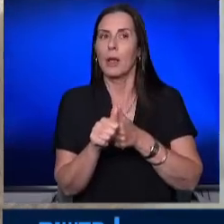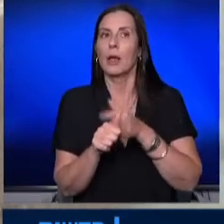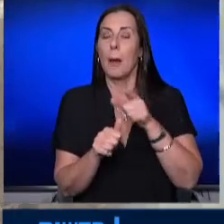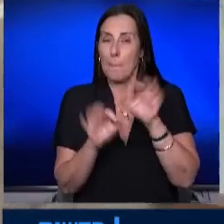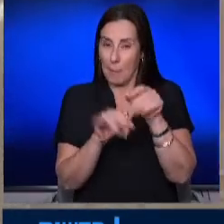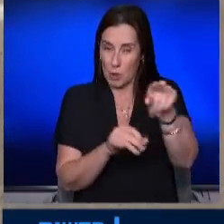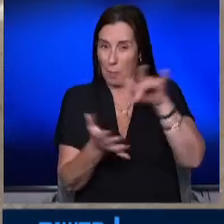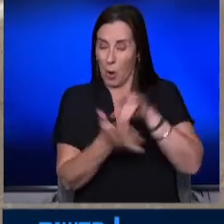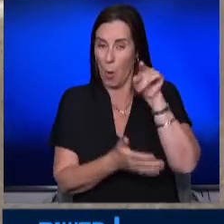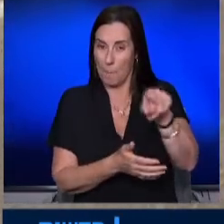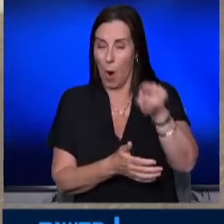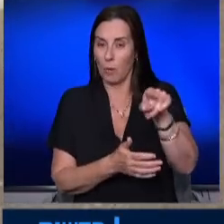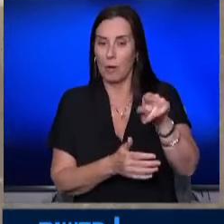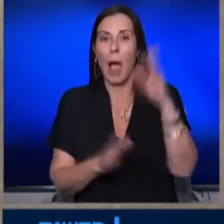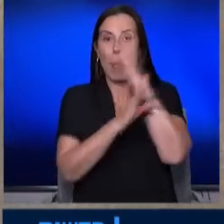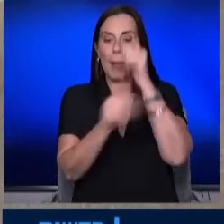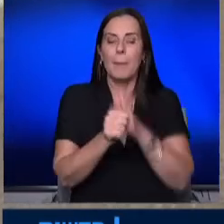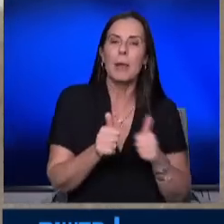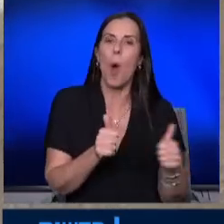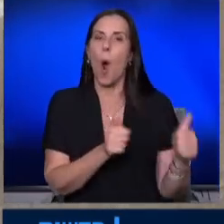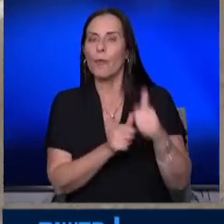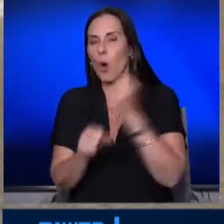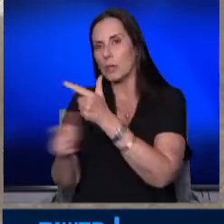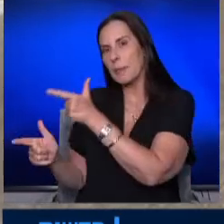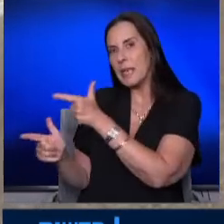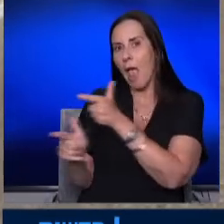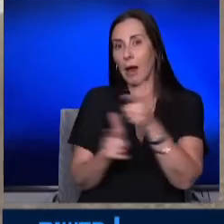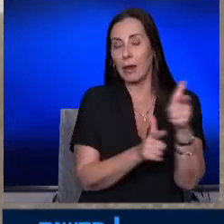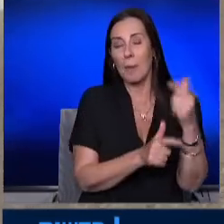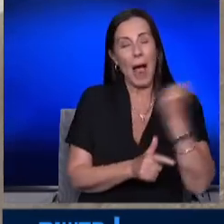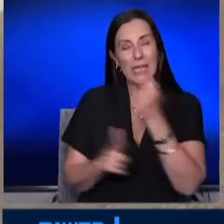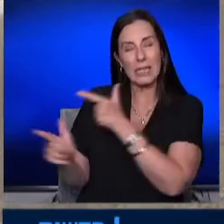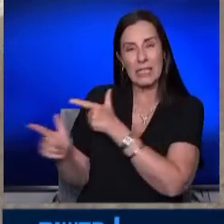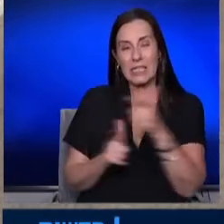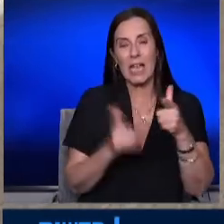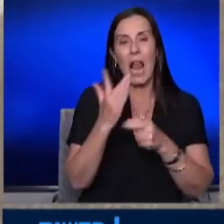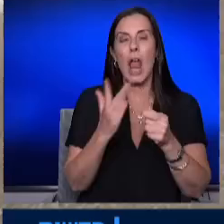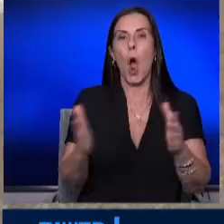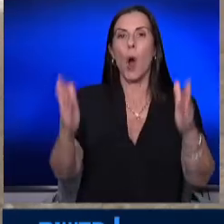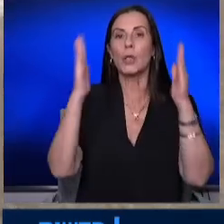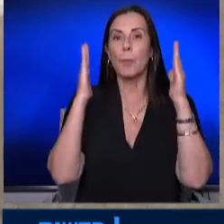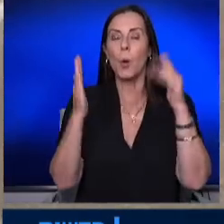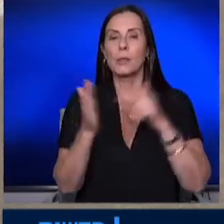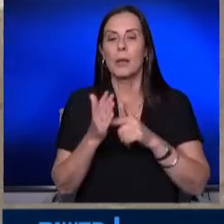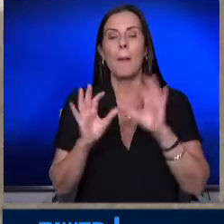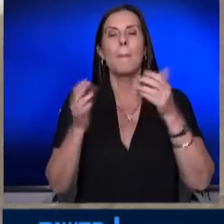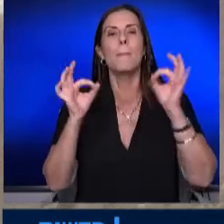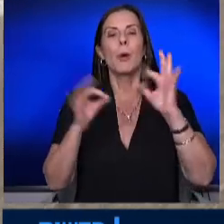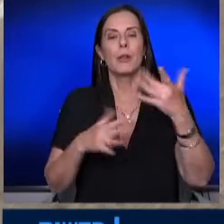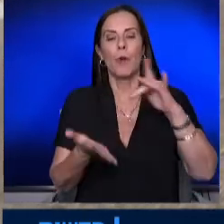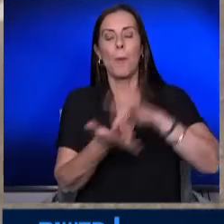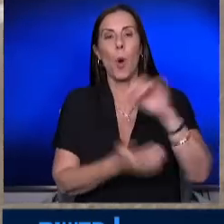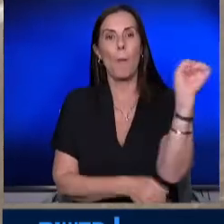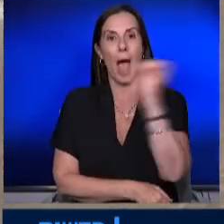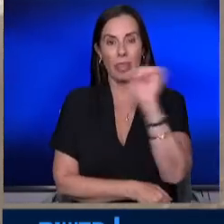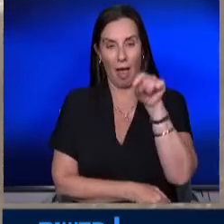ממש במקום הזה, הם עוקפים את האוטובוס ומבצעים ירי, אש תופת, לערב האוטובוס, בעיקר על חלקו הקדמי. בזכות תושייה